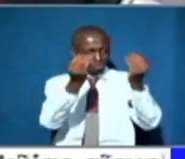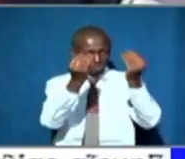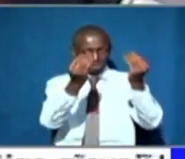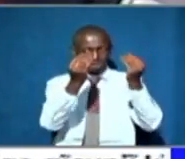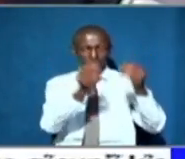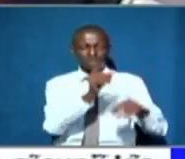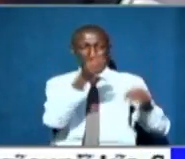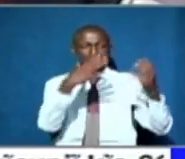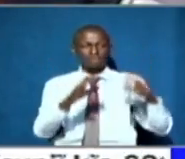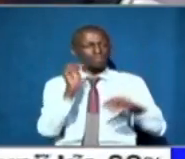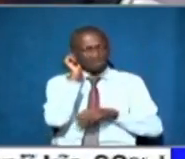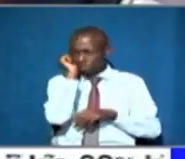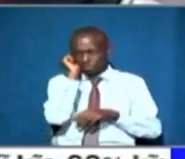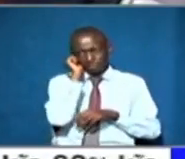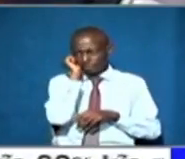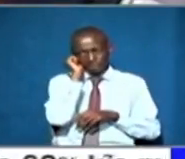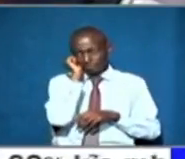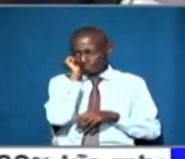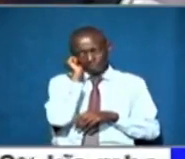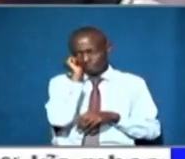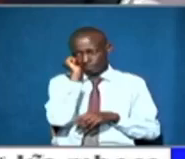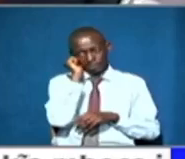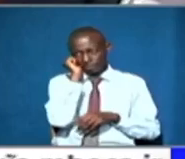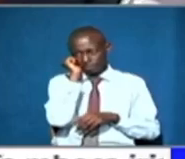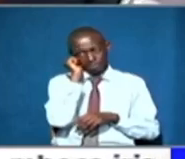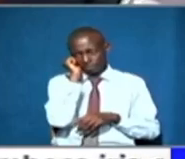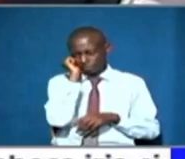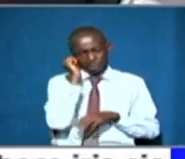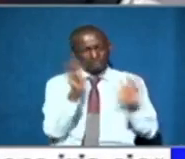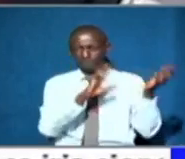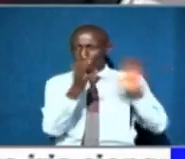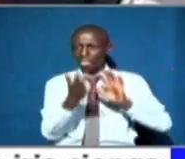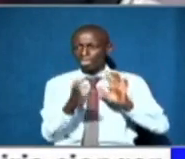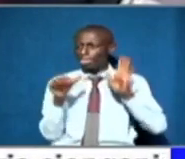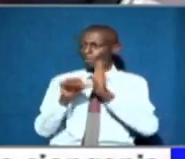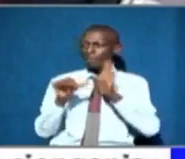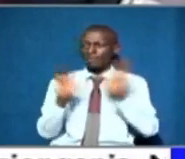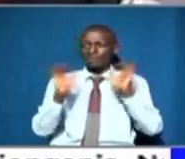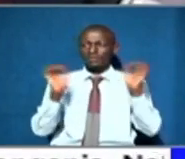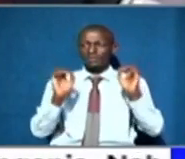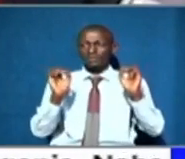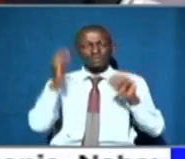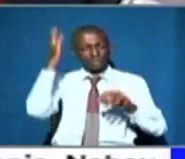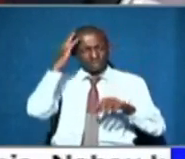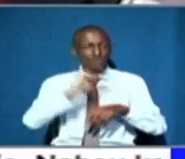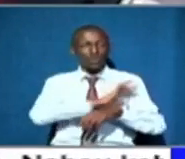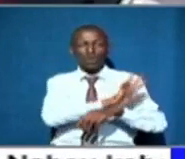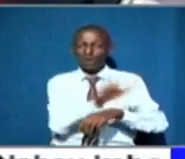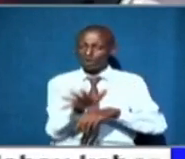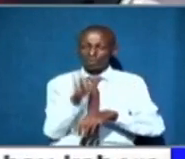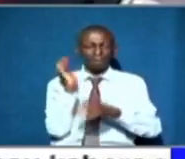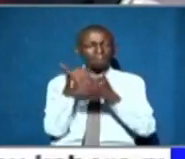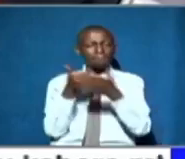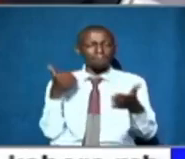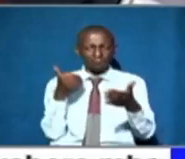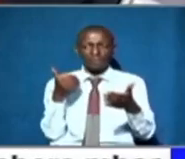adu mena ihoru kwa matikira na matikira na thina aya aya ngosi ya ni umone te COVID tene wona gutukira kwa wali